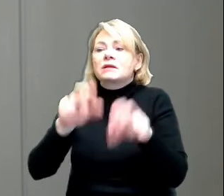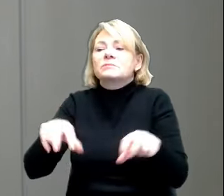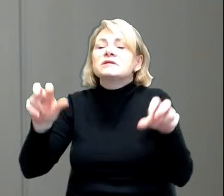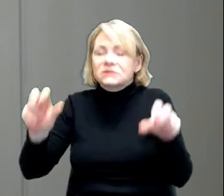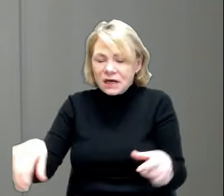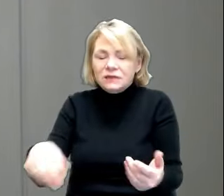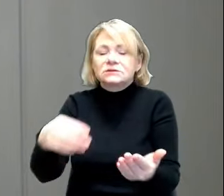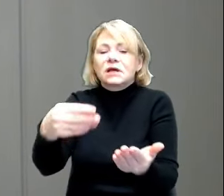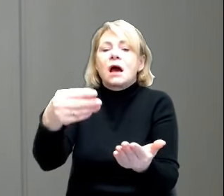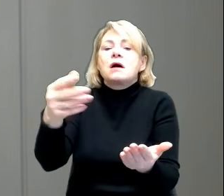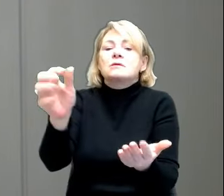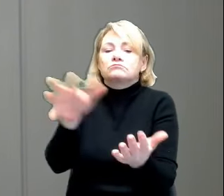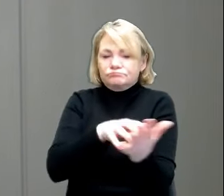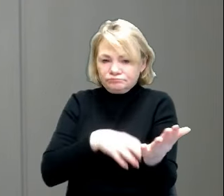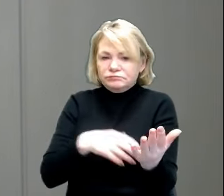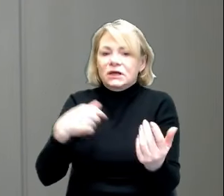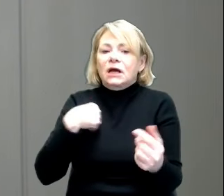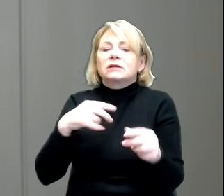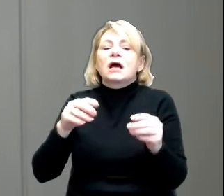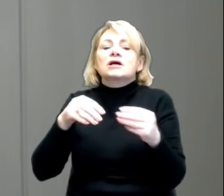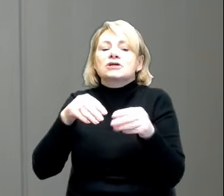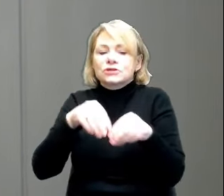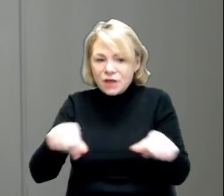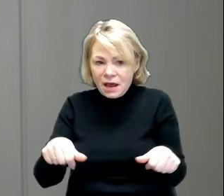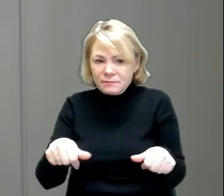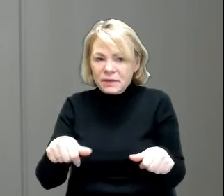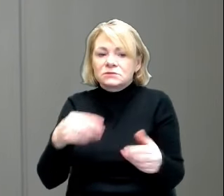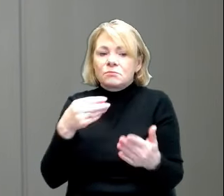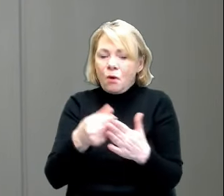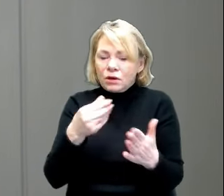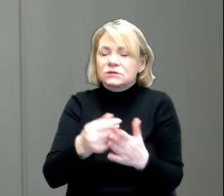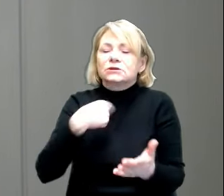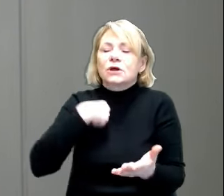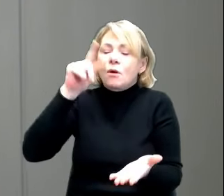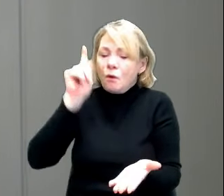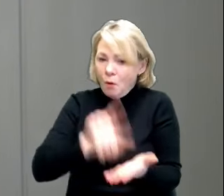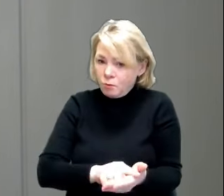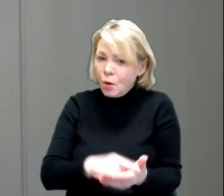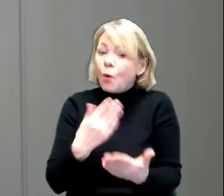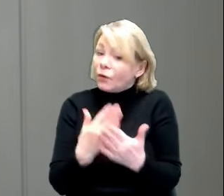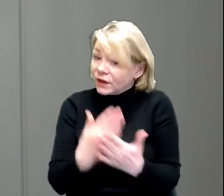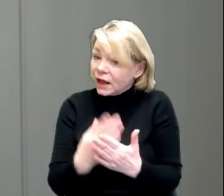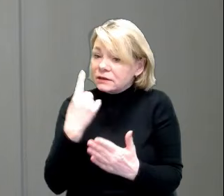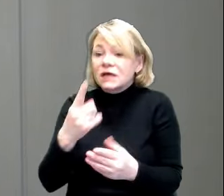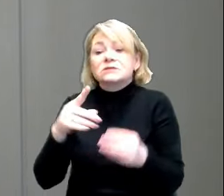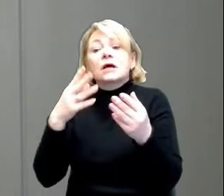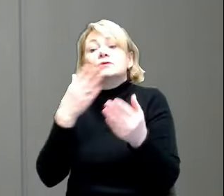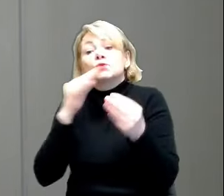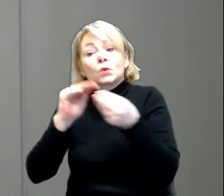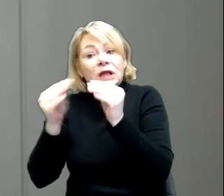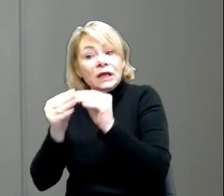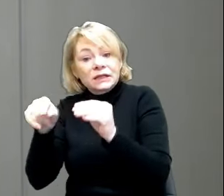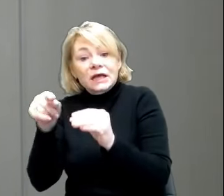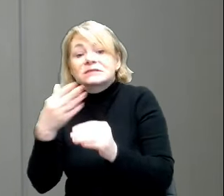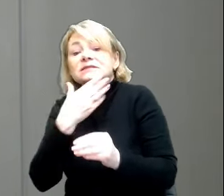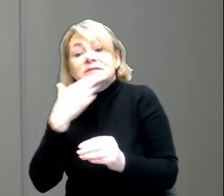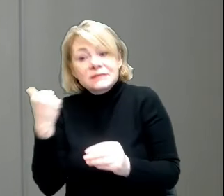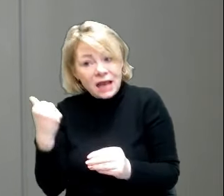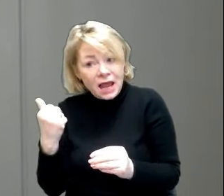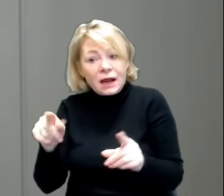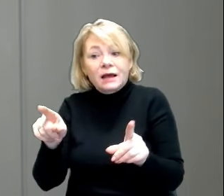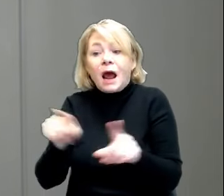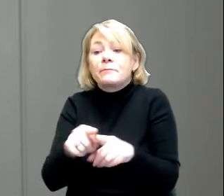viešoji įstaiga plaukimas visiems neturi sutarties su nacionaline žemės tarnyba reiškia tokios lengvatos taikyt